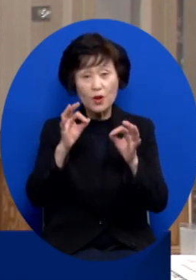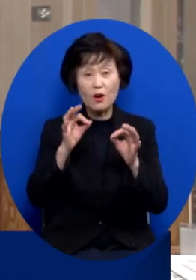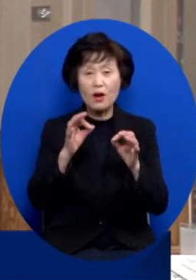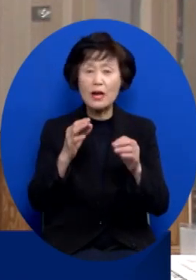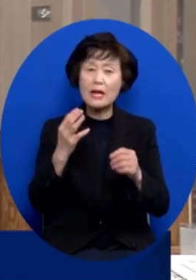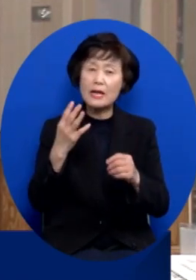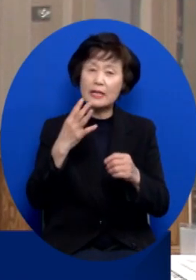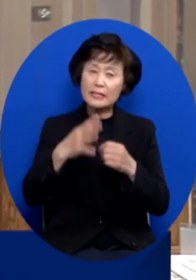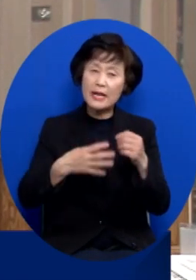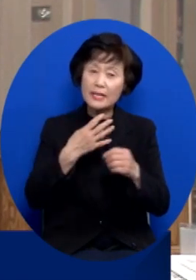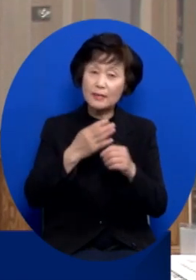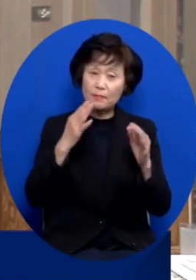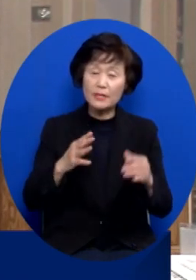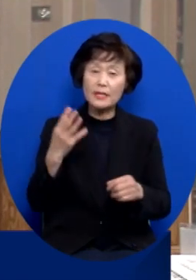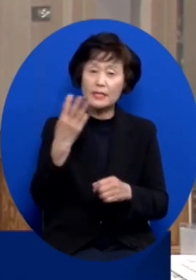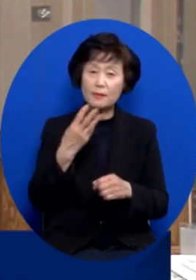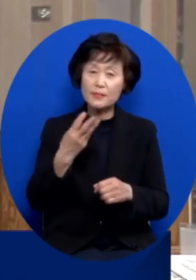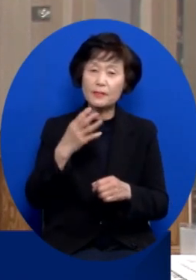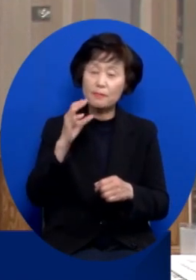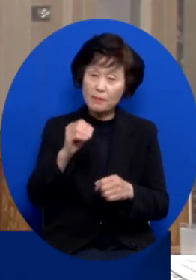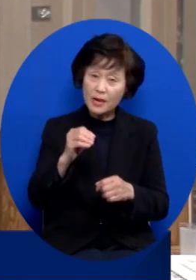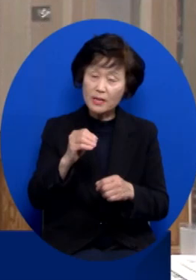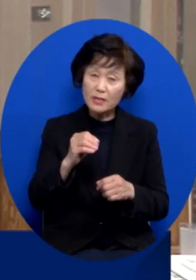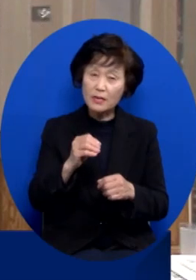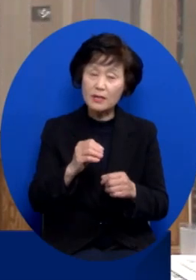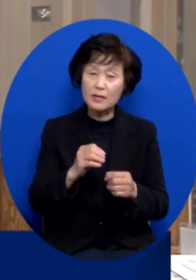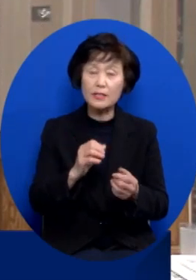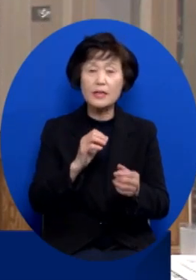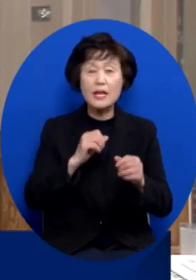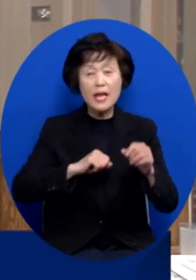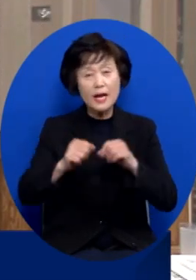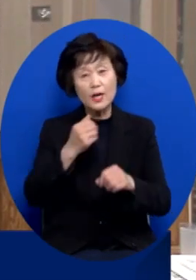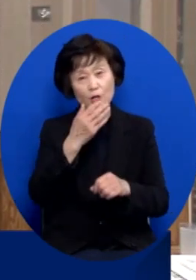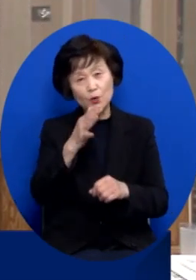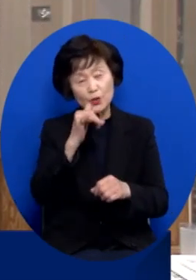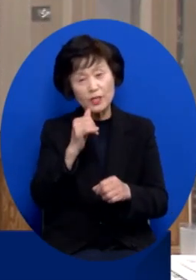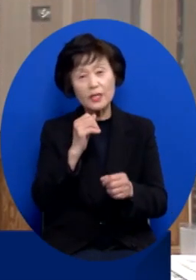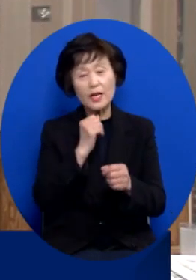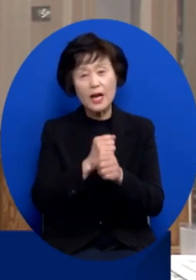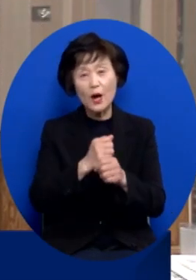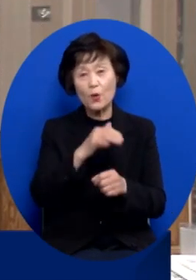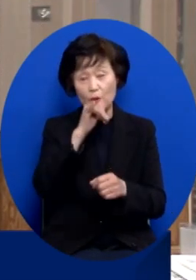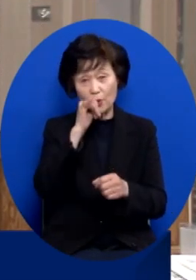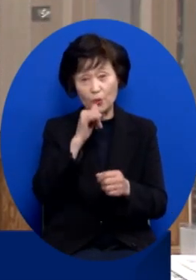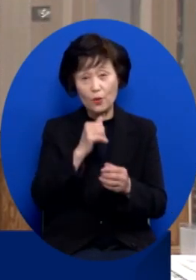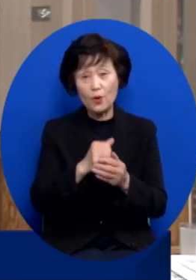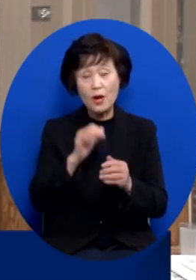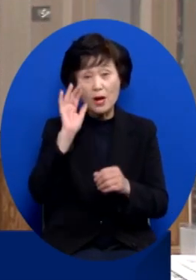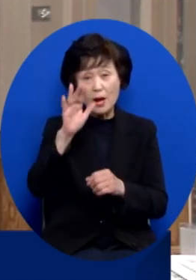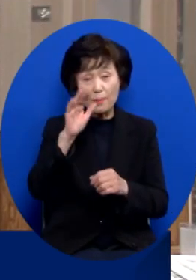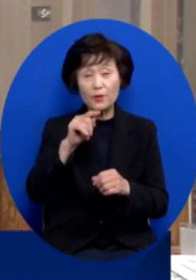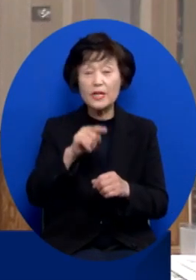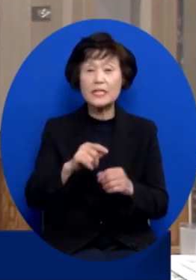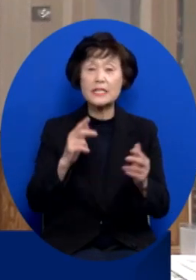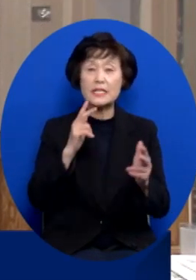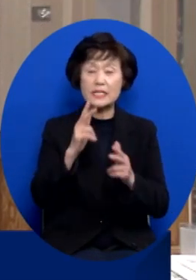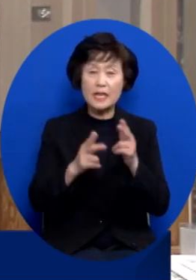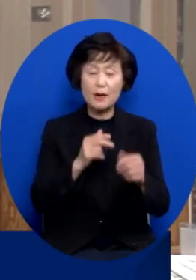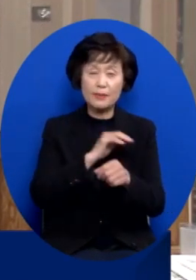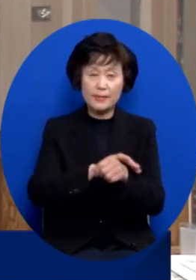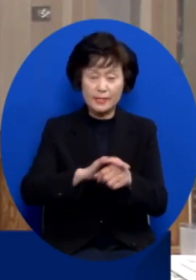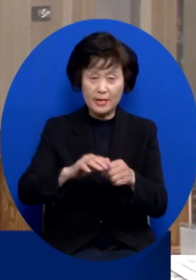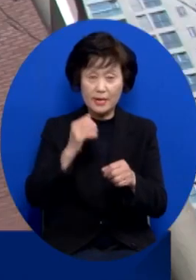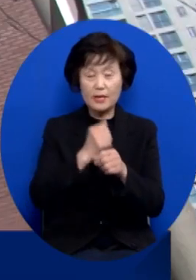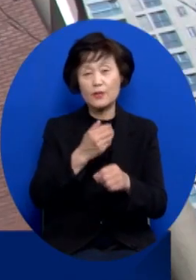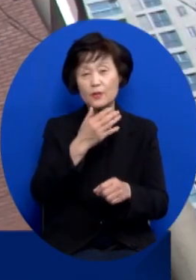또 이런 것들과 또 지방에 또 큰 교회들이 또 재원을 또 확보해서 앞으로이 프로젝트를 잘 진행할 수